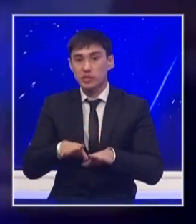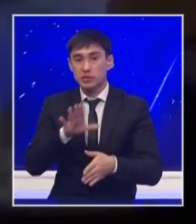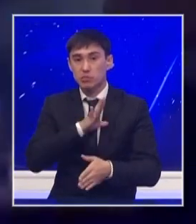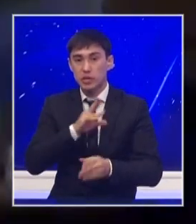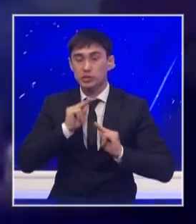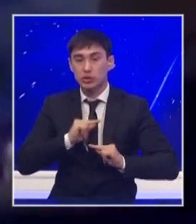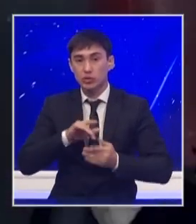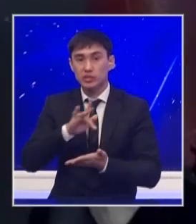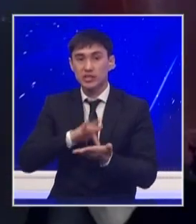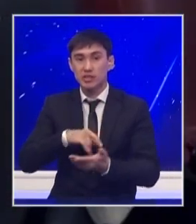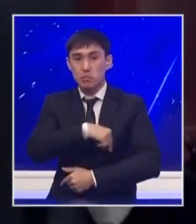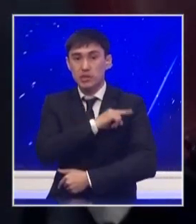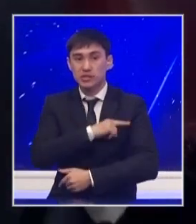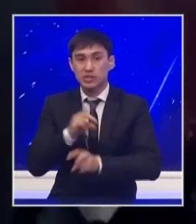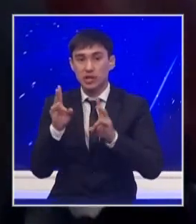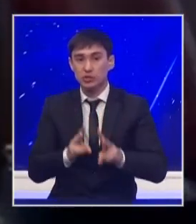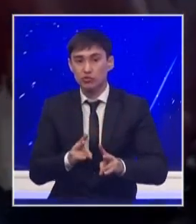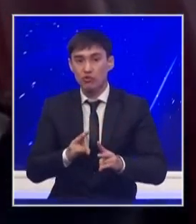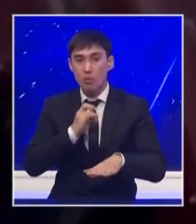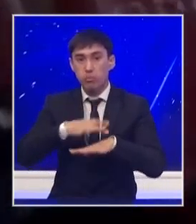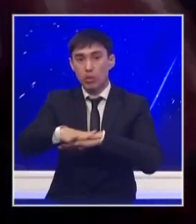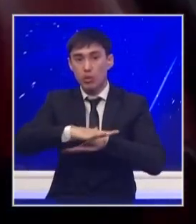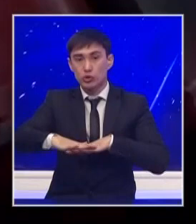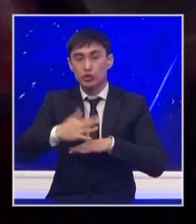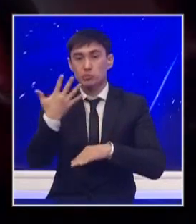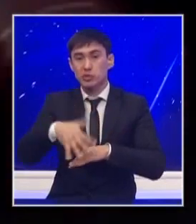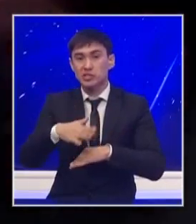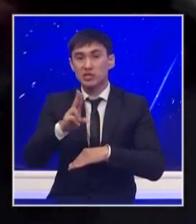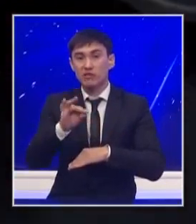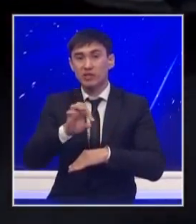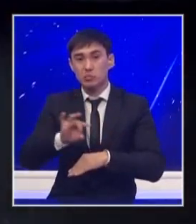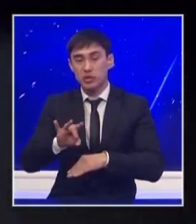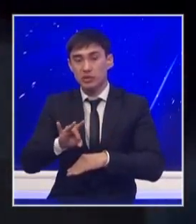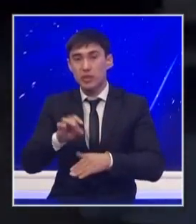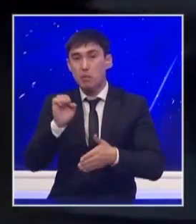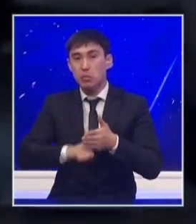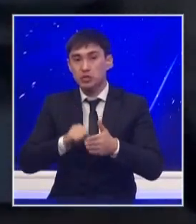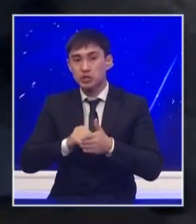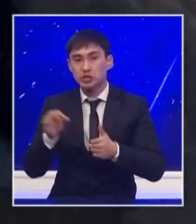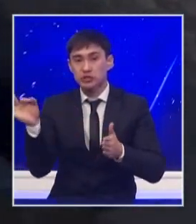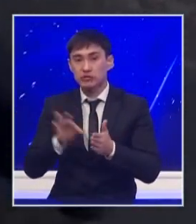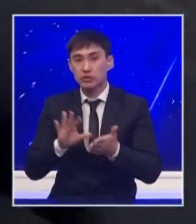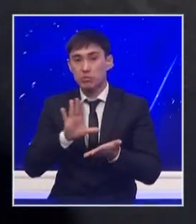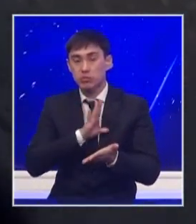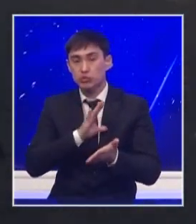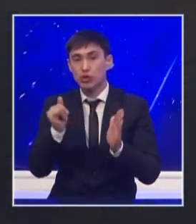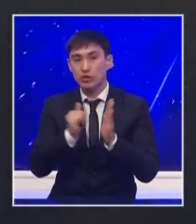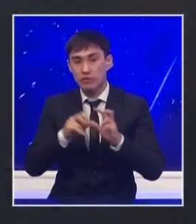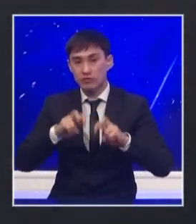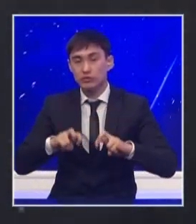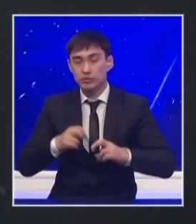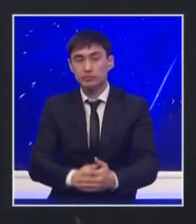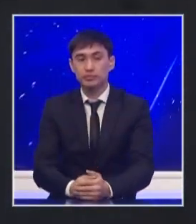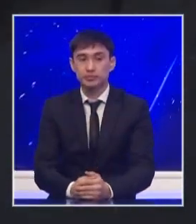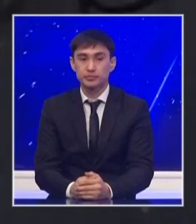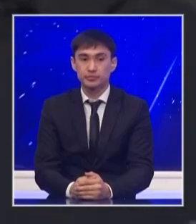месте находились сотрудники центра медицины катастроф площадь пожаро составила 50 м² причины чрезвычайного происшествия устанавливаются